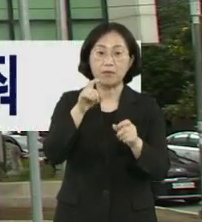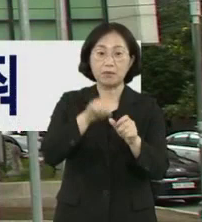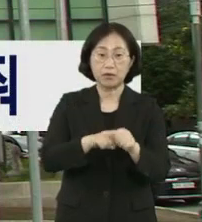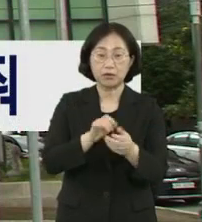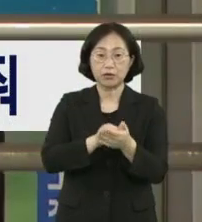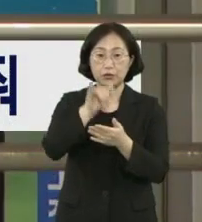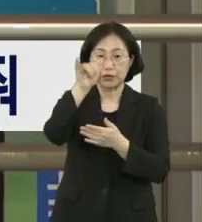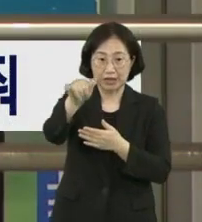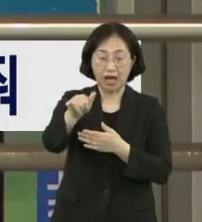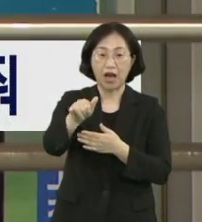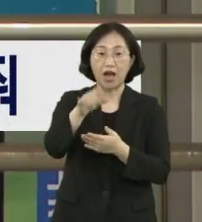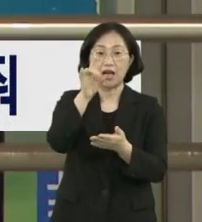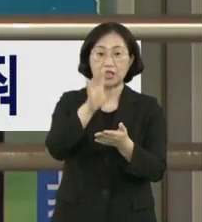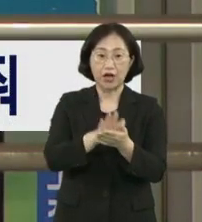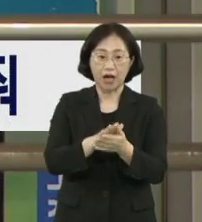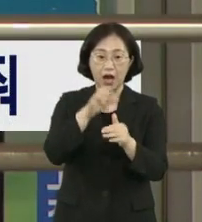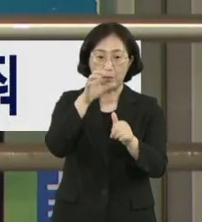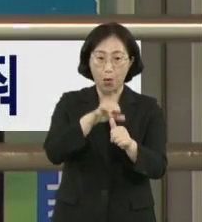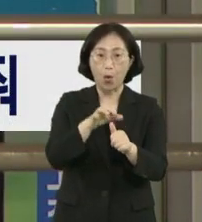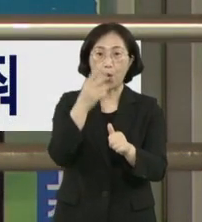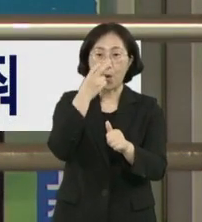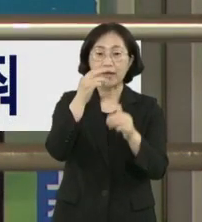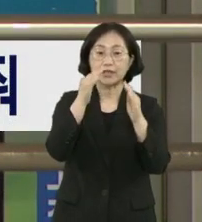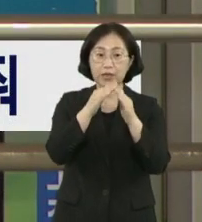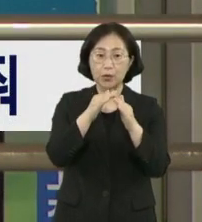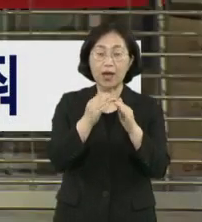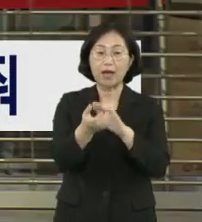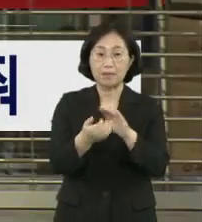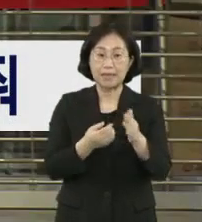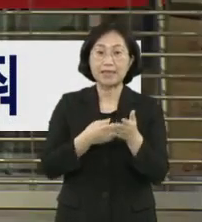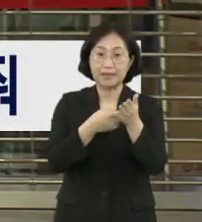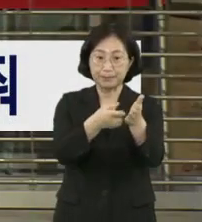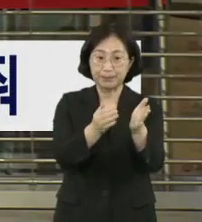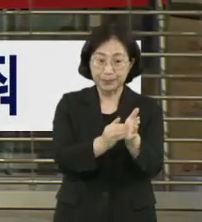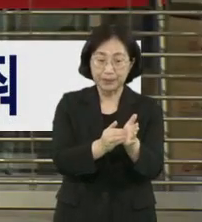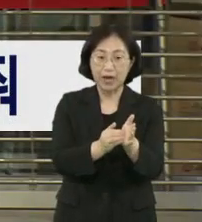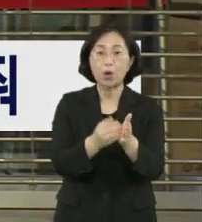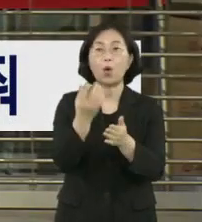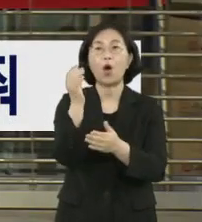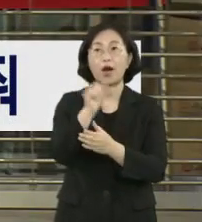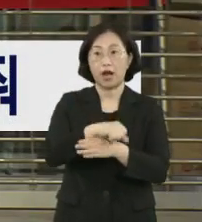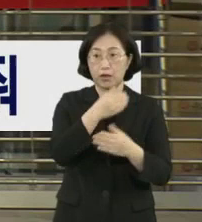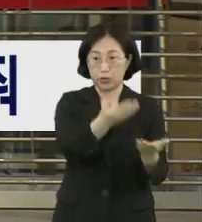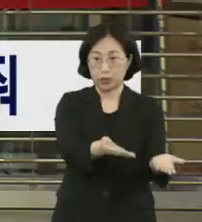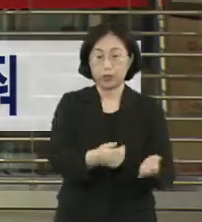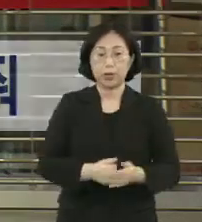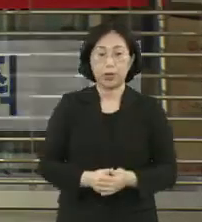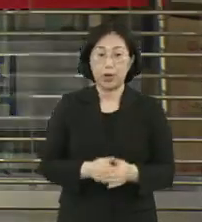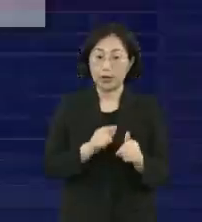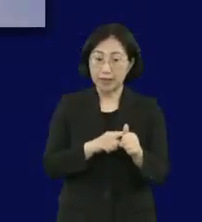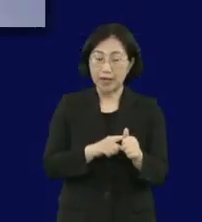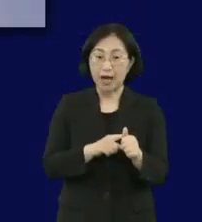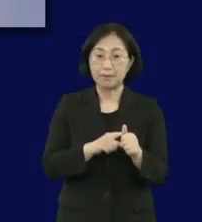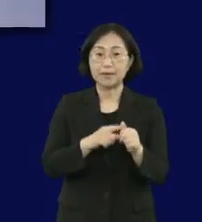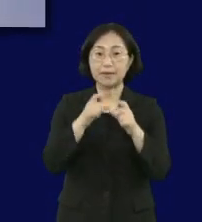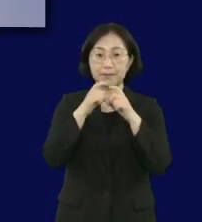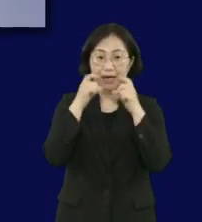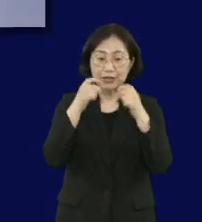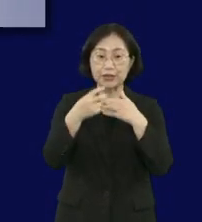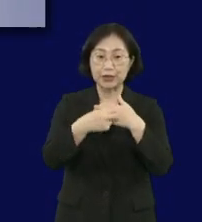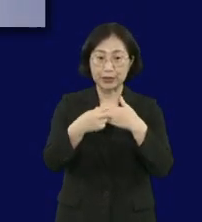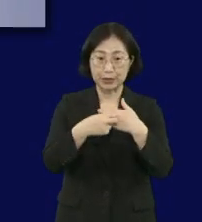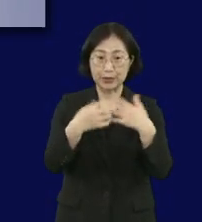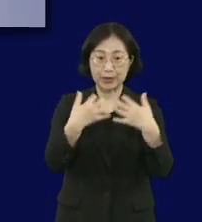이유로 관할인 천안보호관찰소에 미리 출국 허가를 요청했고 받아들여진 겁니다. A씨는 마스크와